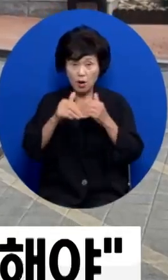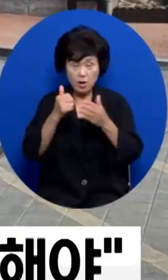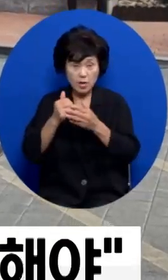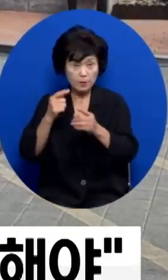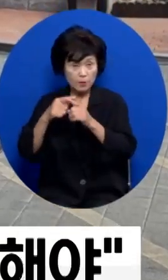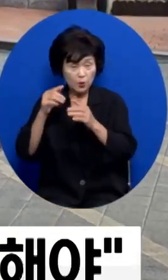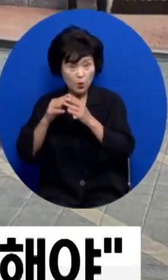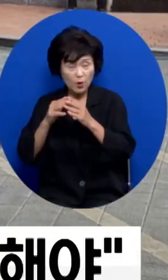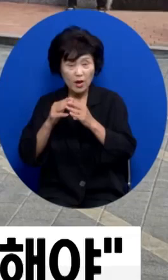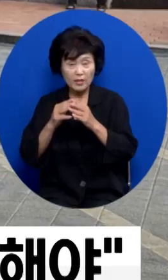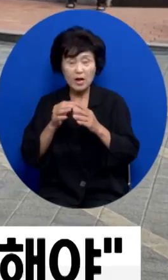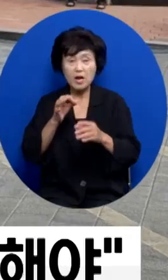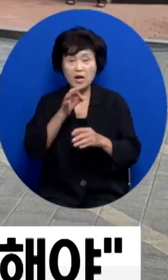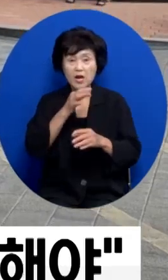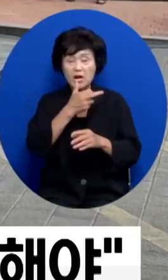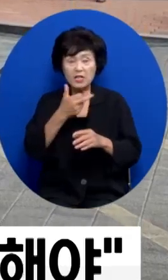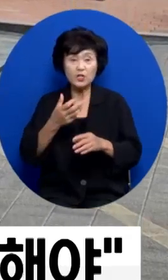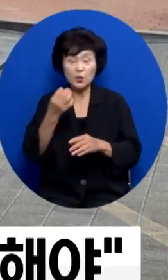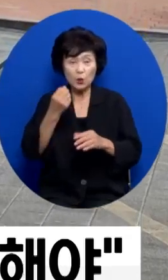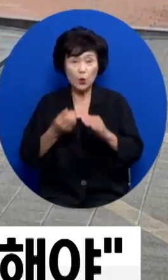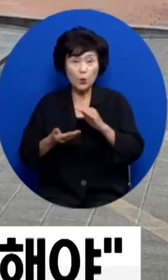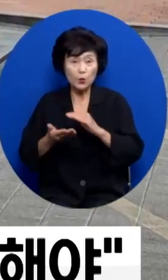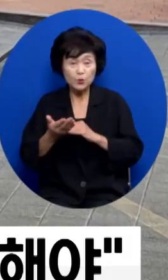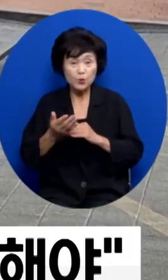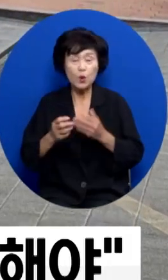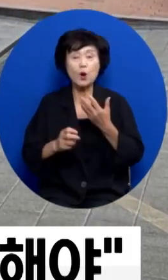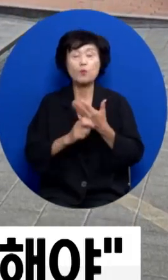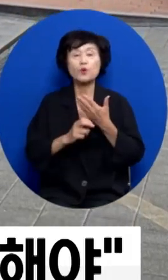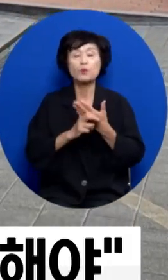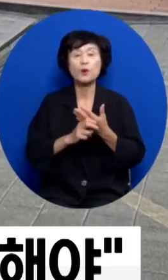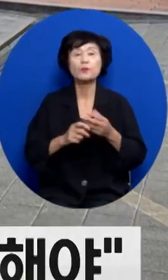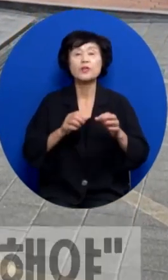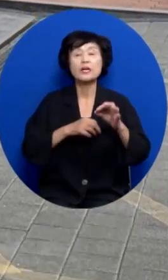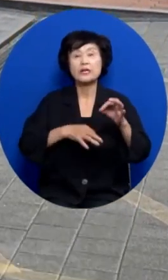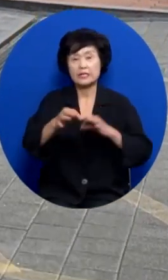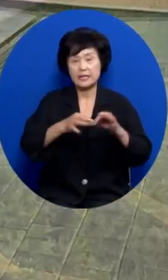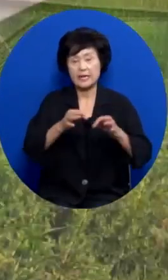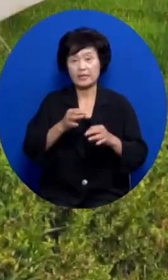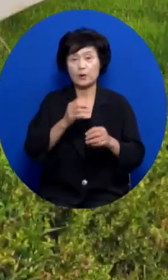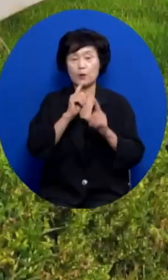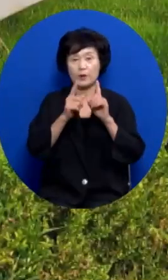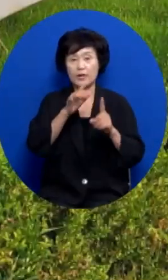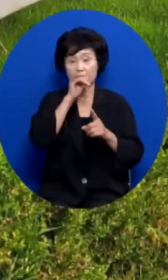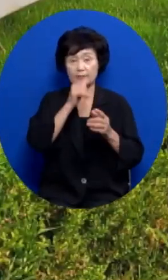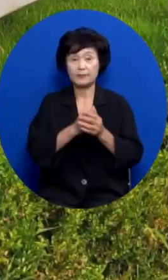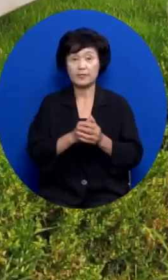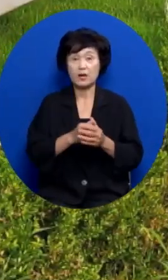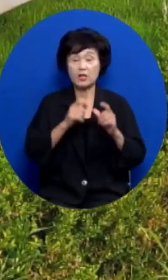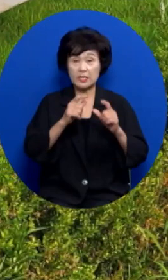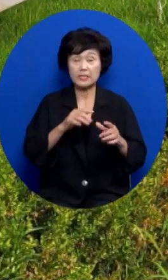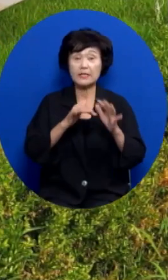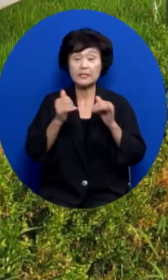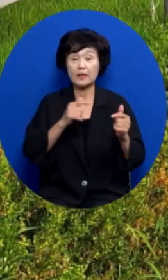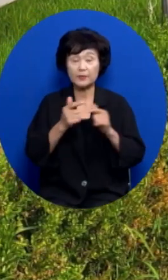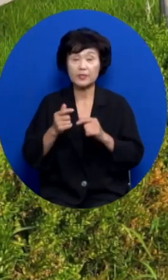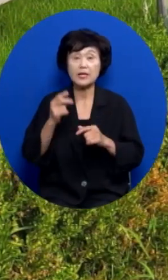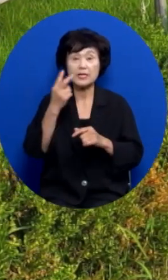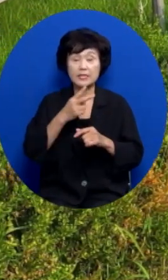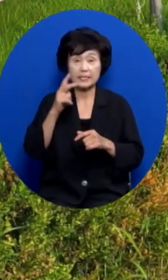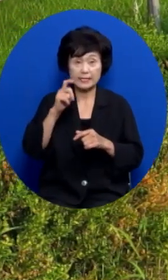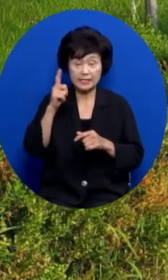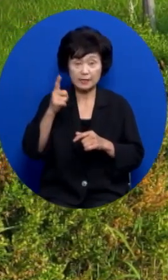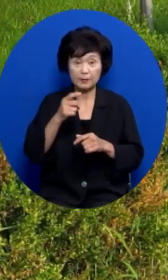거액의 현금 프리미엄을 주고받는 등 불법 거래를 했다고 주장했습니다. 가밀지구 지역 주민들은 지난 2021년